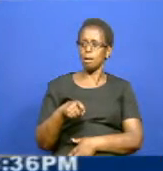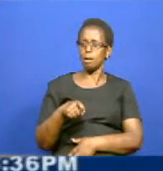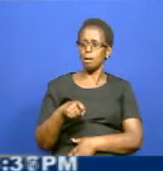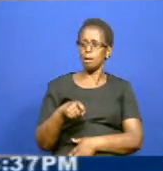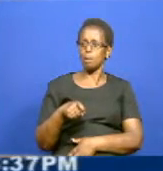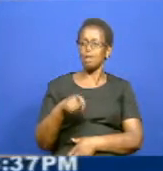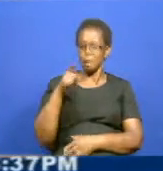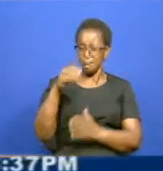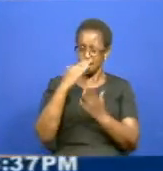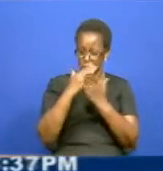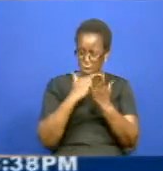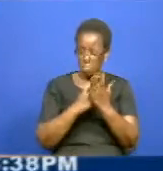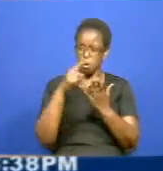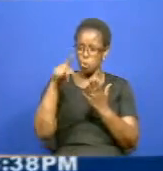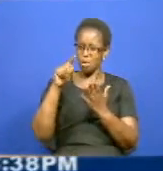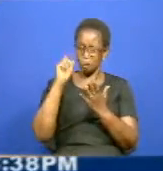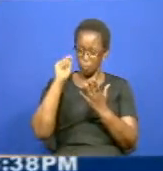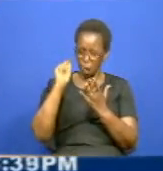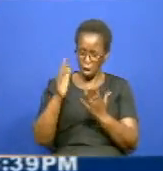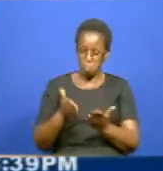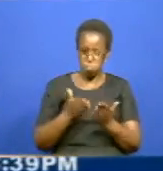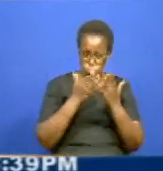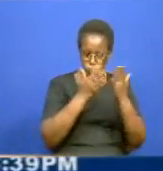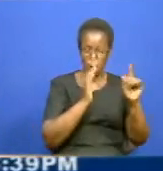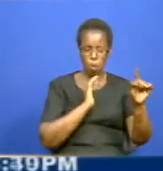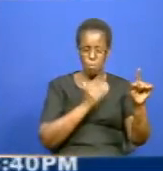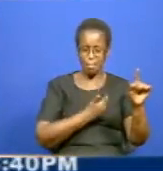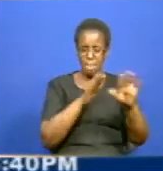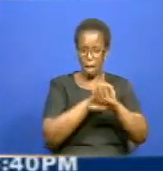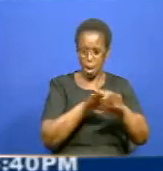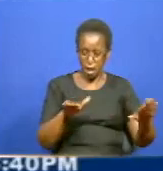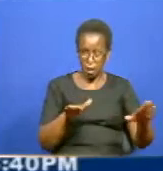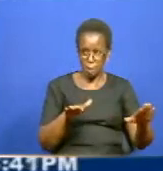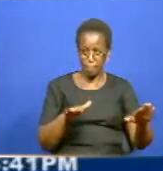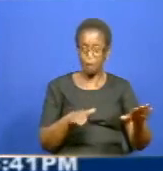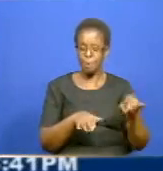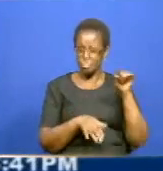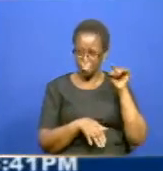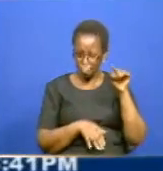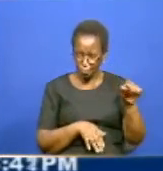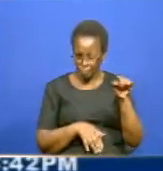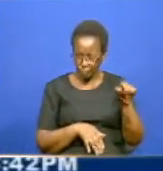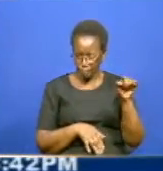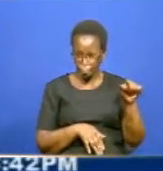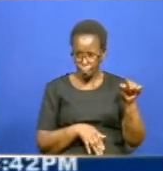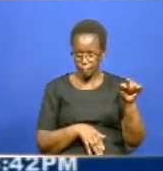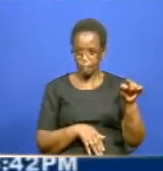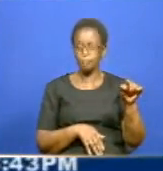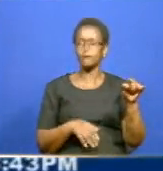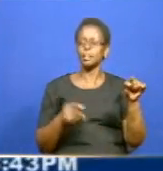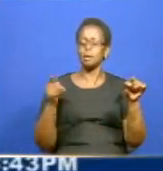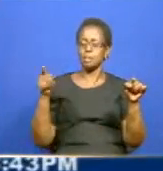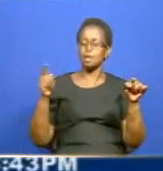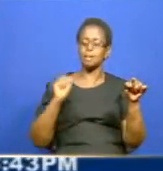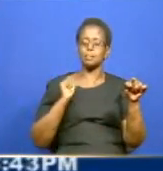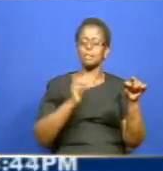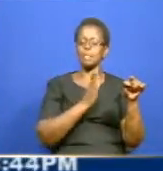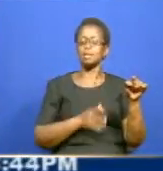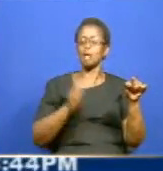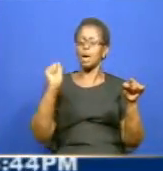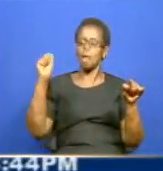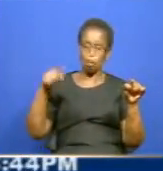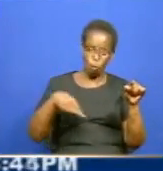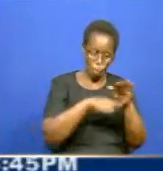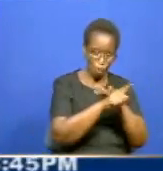hiyo statement katika committee ya lands. Hapo ndipo inafaa mwenzetu kwenda kuweza kupeana hiyo majina, kwa